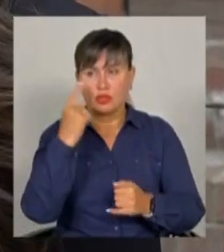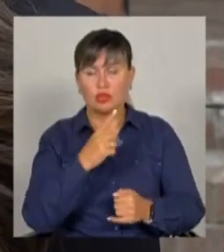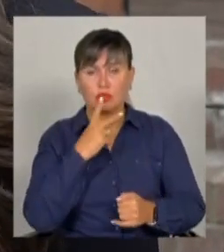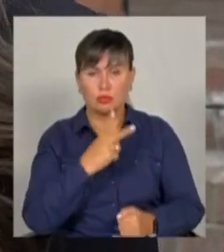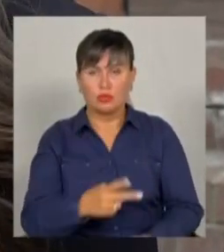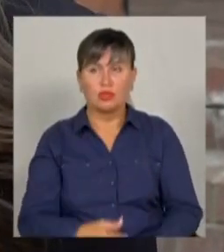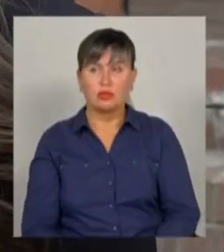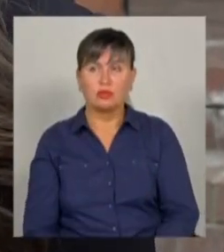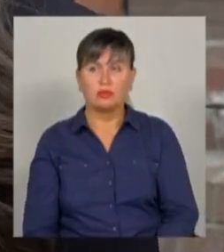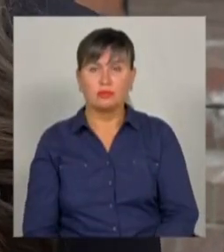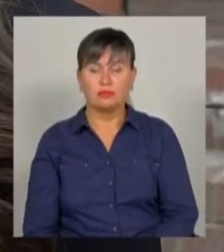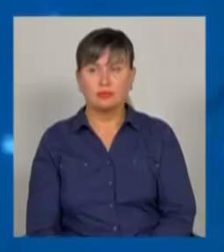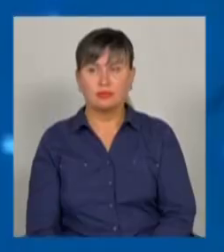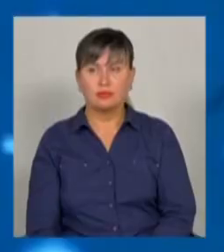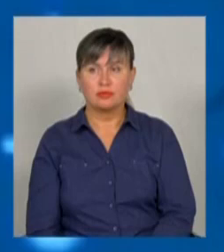убедились.